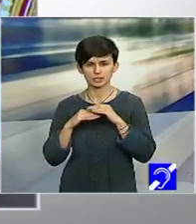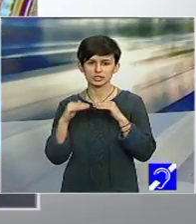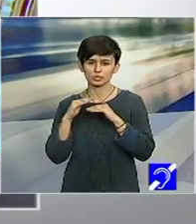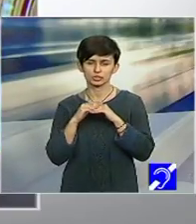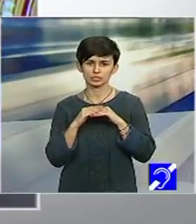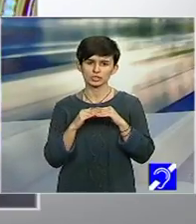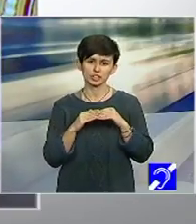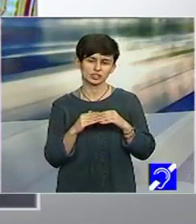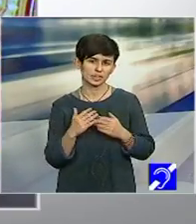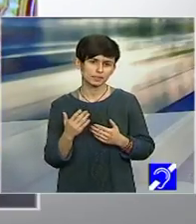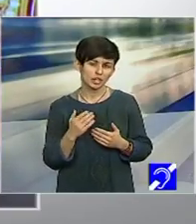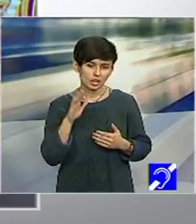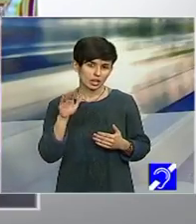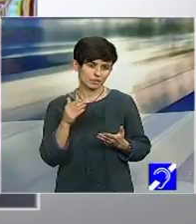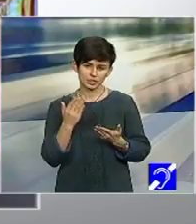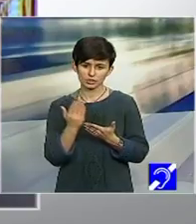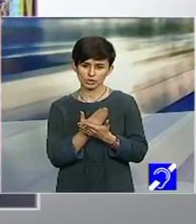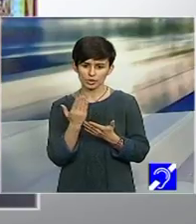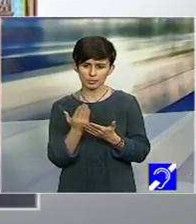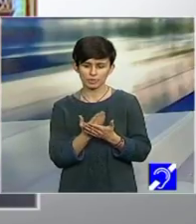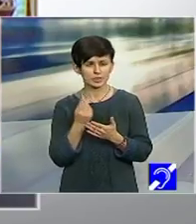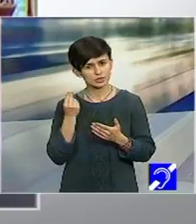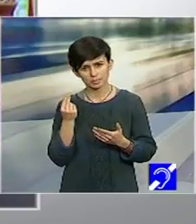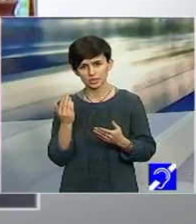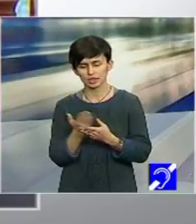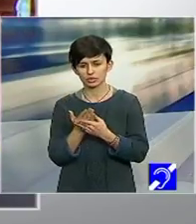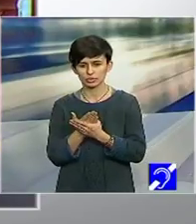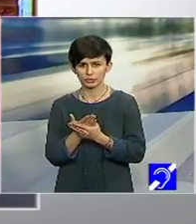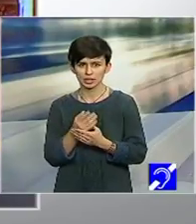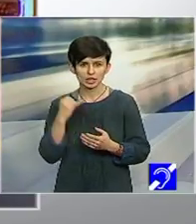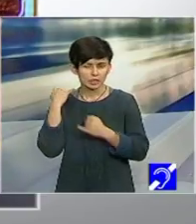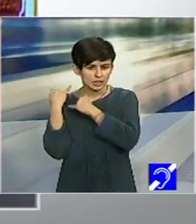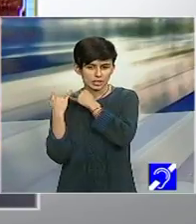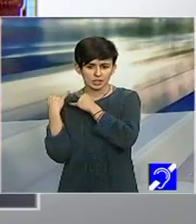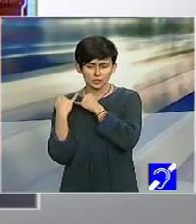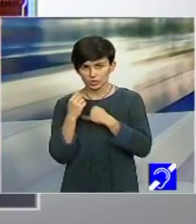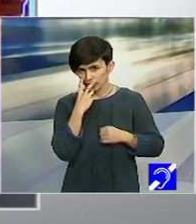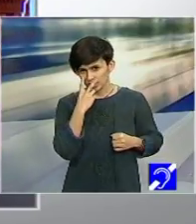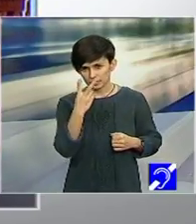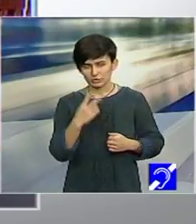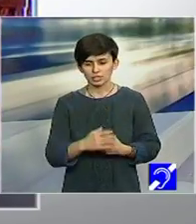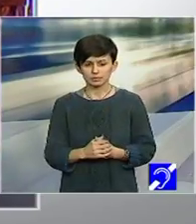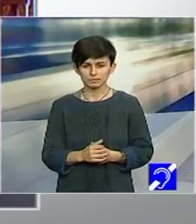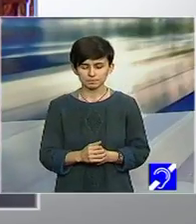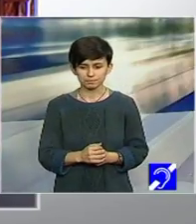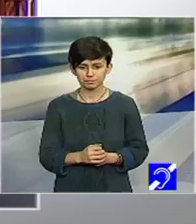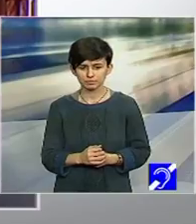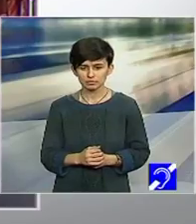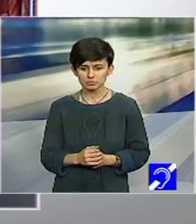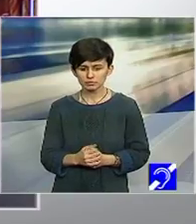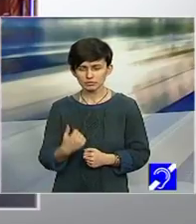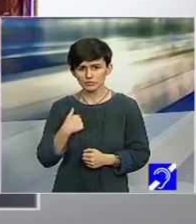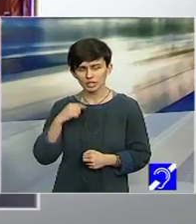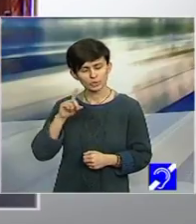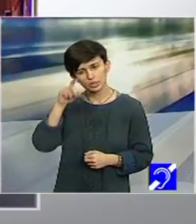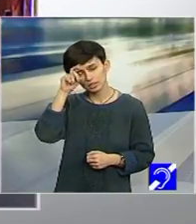o narațiune bine documentată din punct de vedere istoric, din punct de vedere vizual. Nu cred